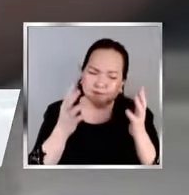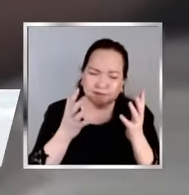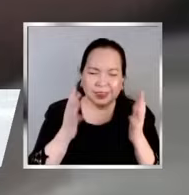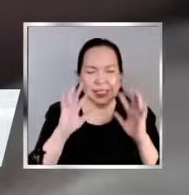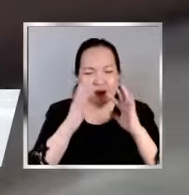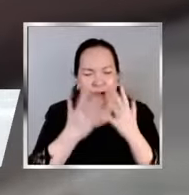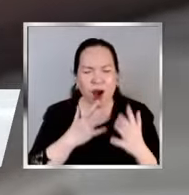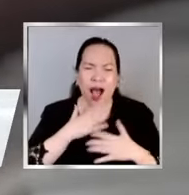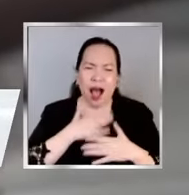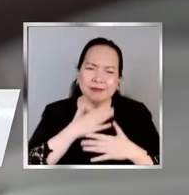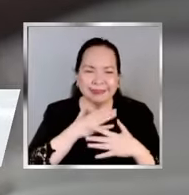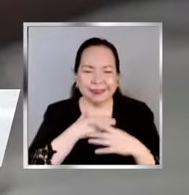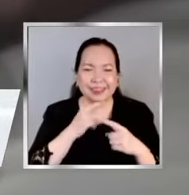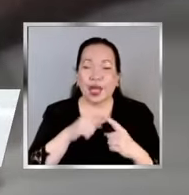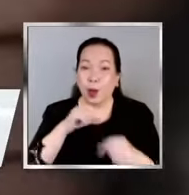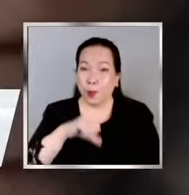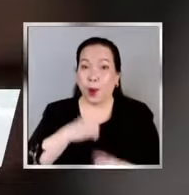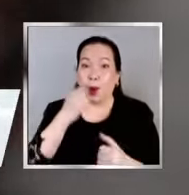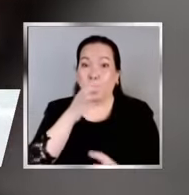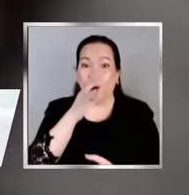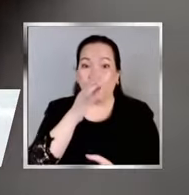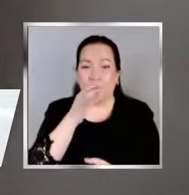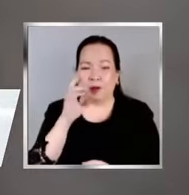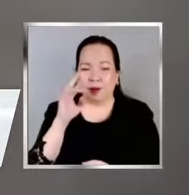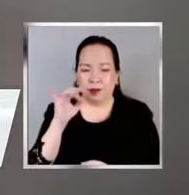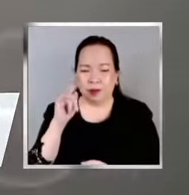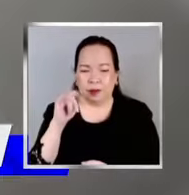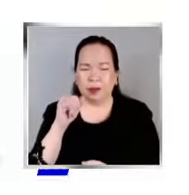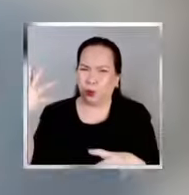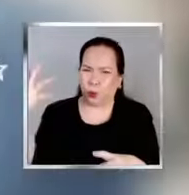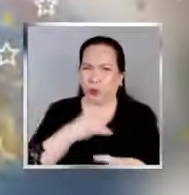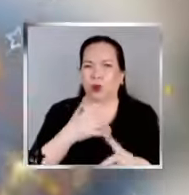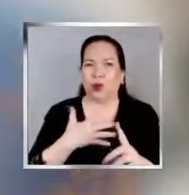si Nanay Rita sa biggest blessing ng kanyang buhay. Hi world!